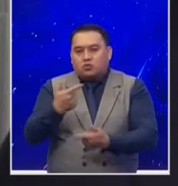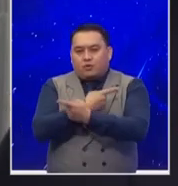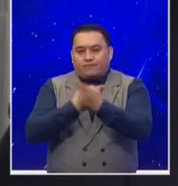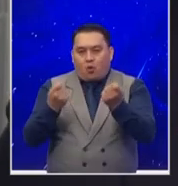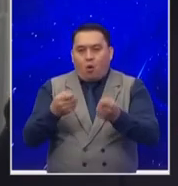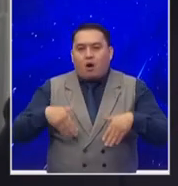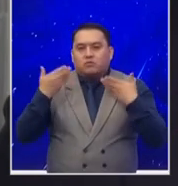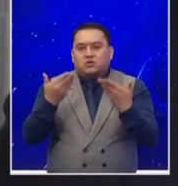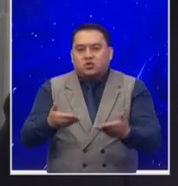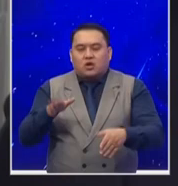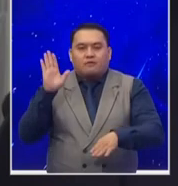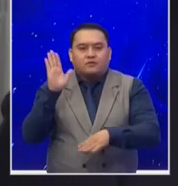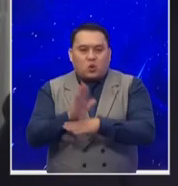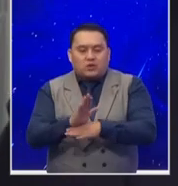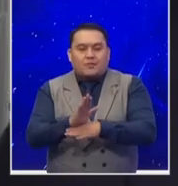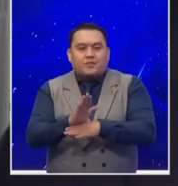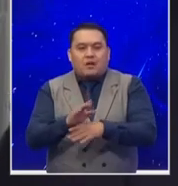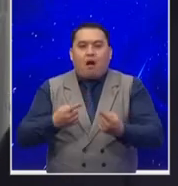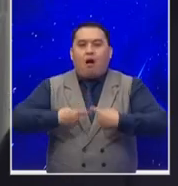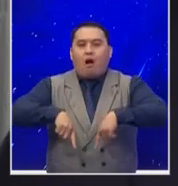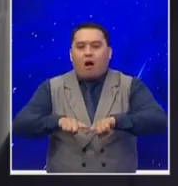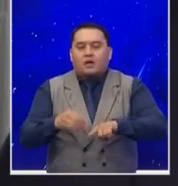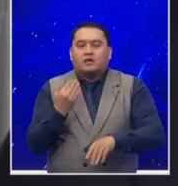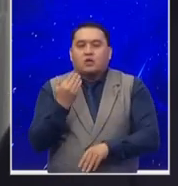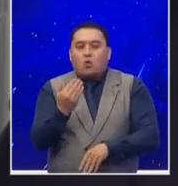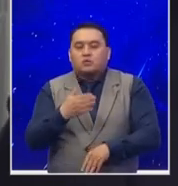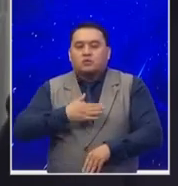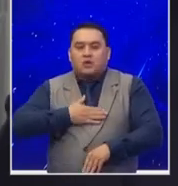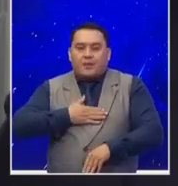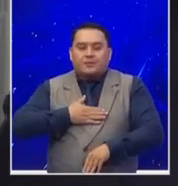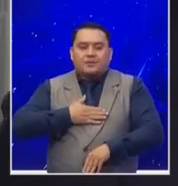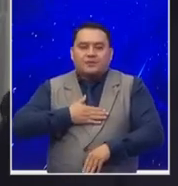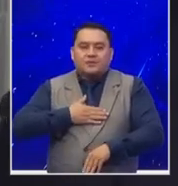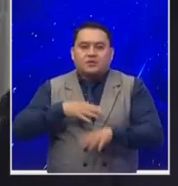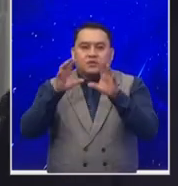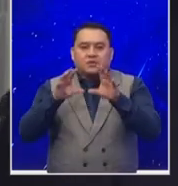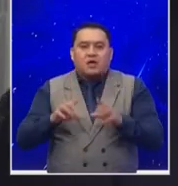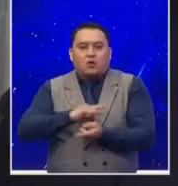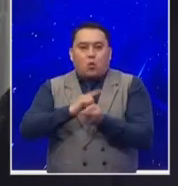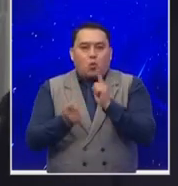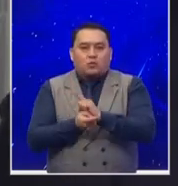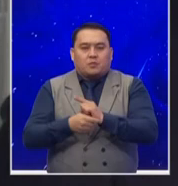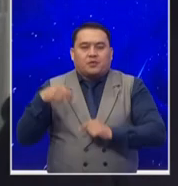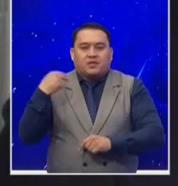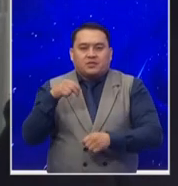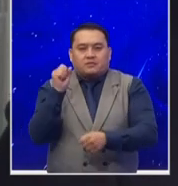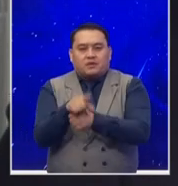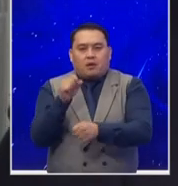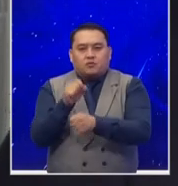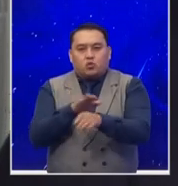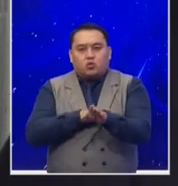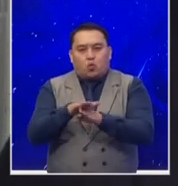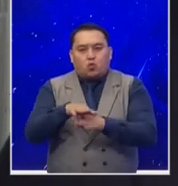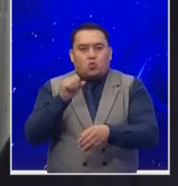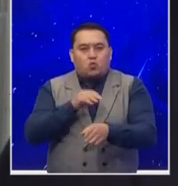халыққа жолдауында айтылған. Яғни агенттік тарапынан бұл заңнамаға өзгерістер президенттің алға қойған тапсырмасы толыққанды